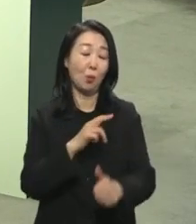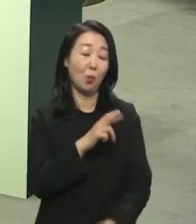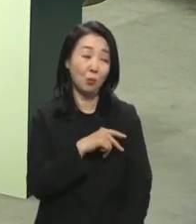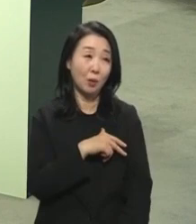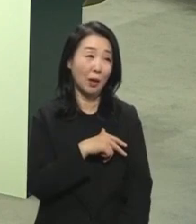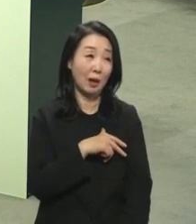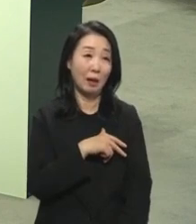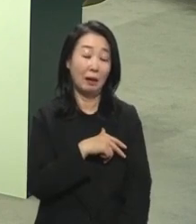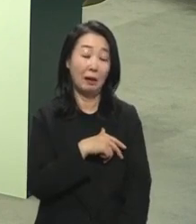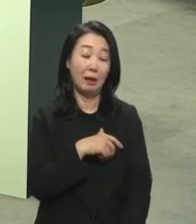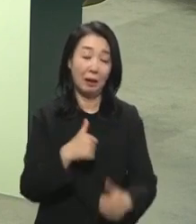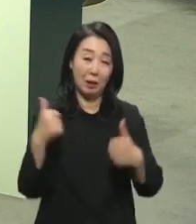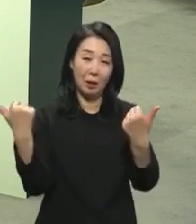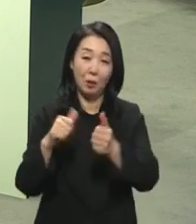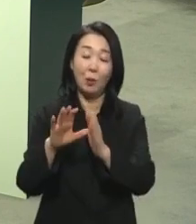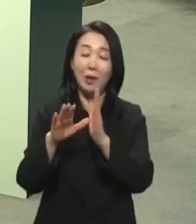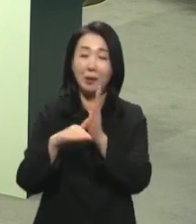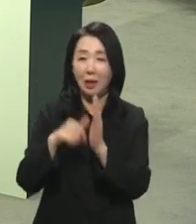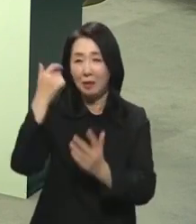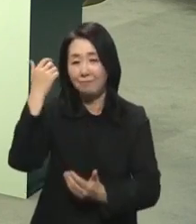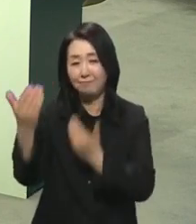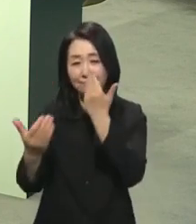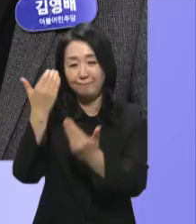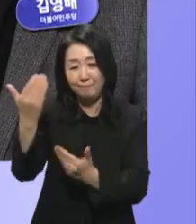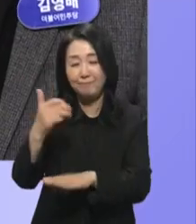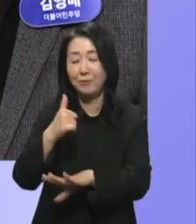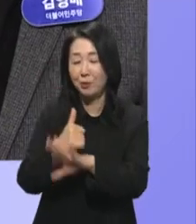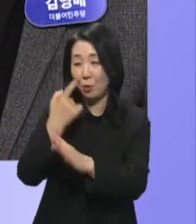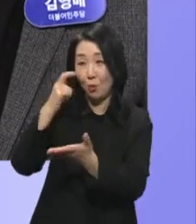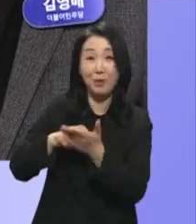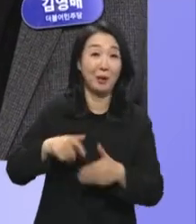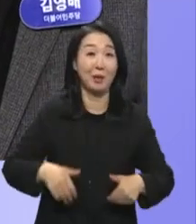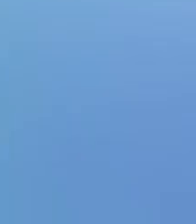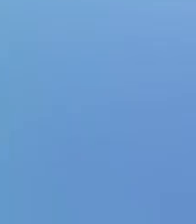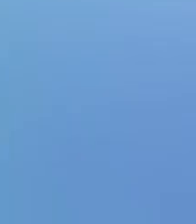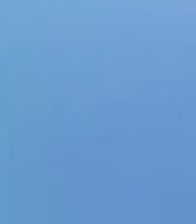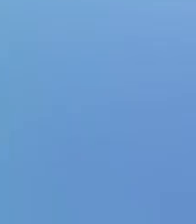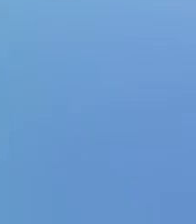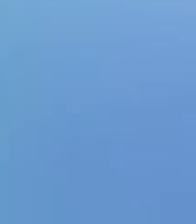거 하고 그런 절차들이 좀 이어졌으면 좋겠습니다 자